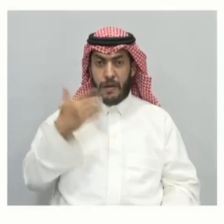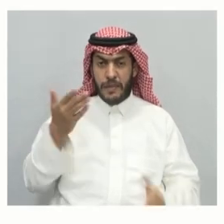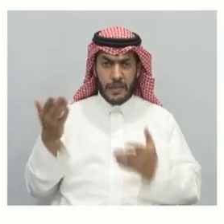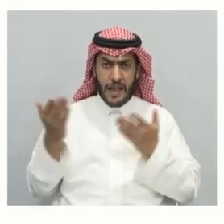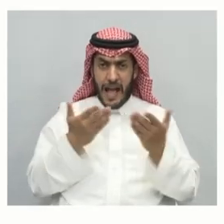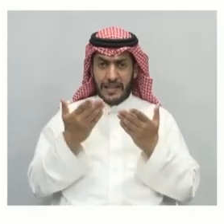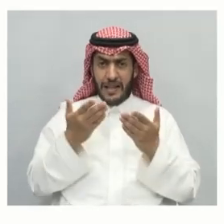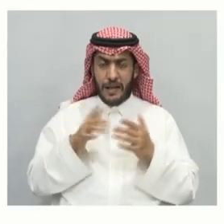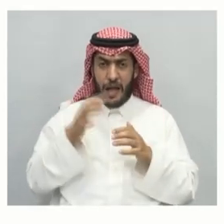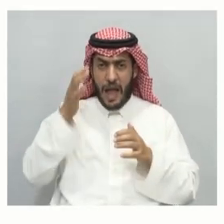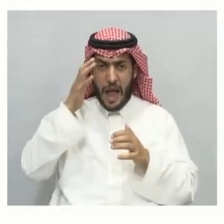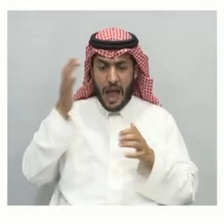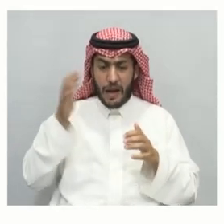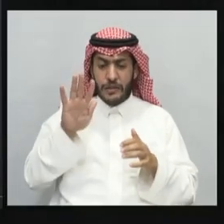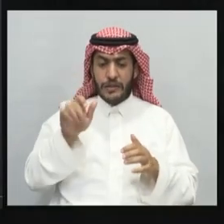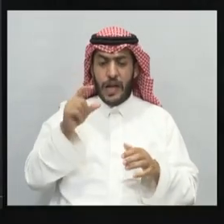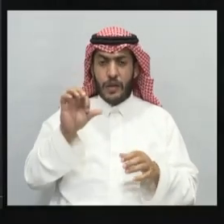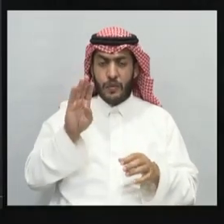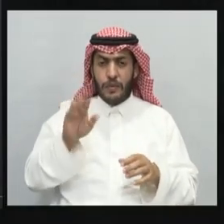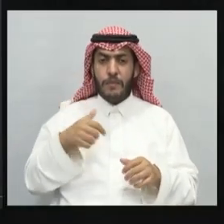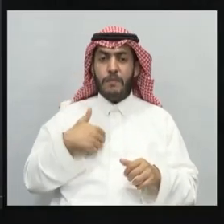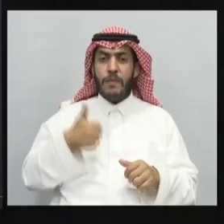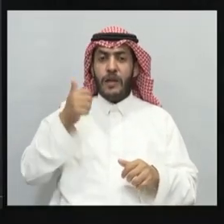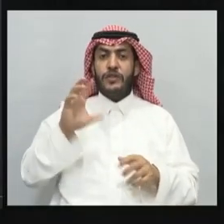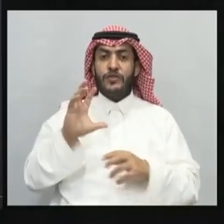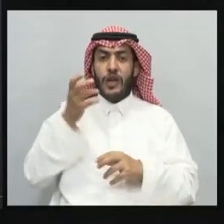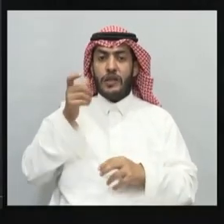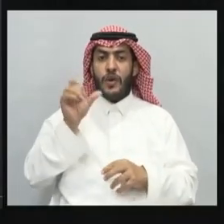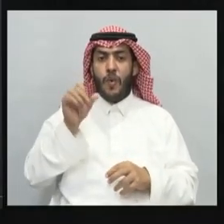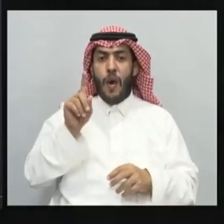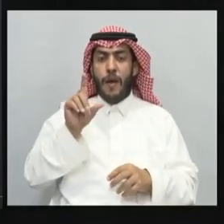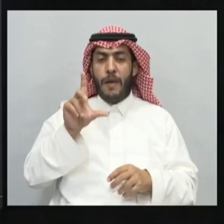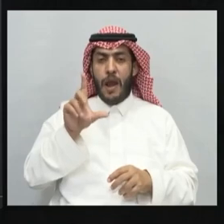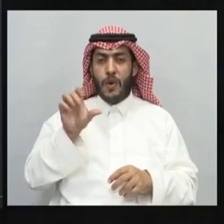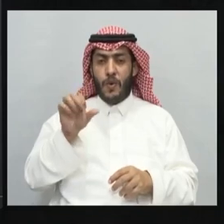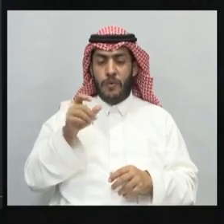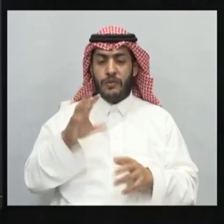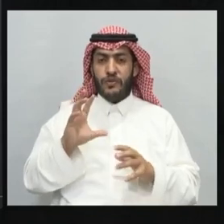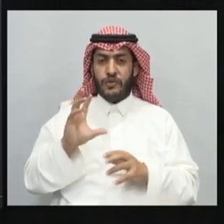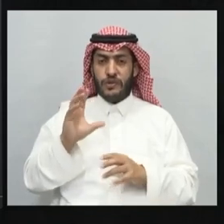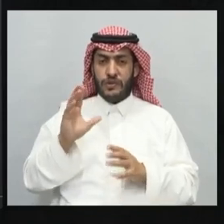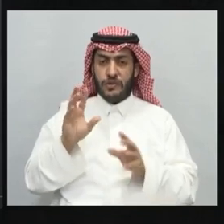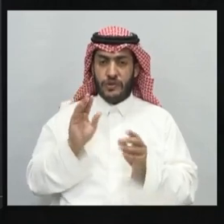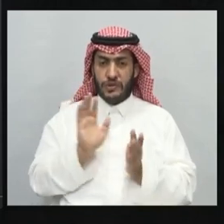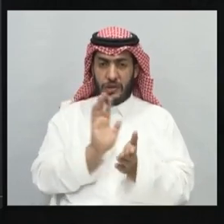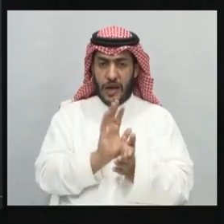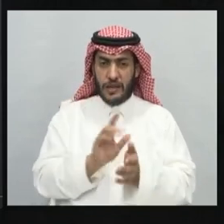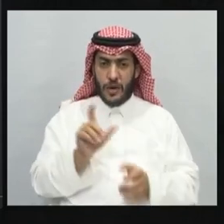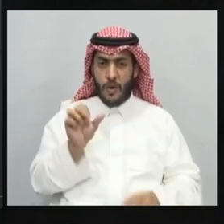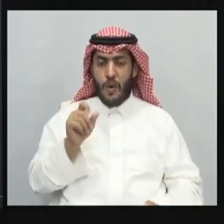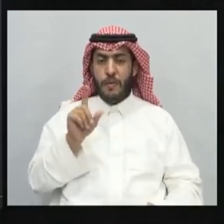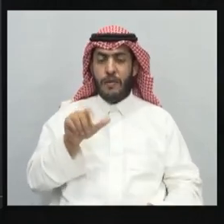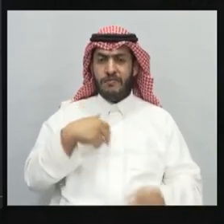هذه كلها اللي وضعها شادوك حصل على جائزه نوبل وهذه ميزه جائزه نوبل انها تحفز العلماء على